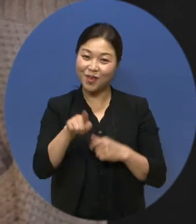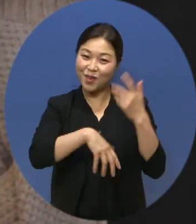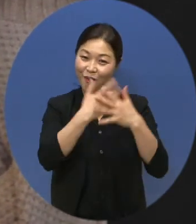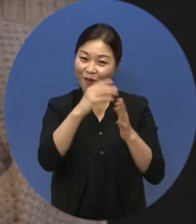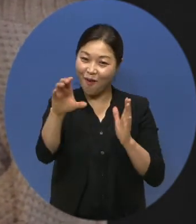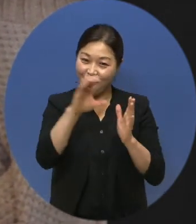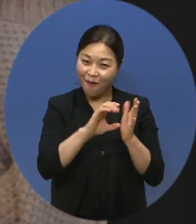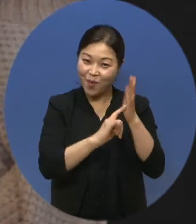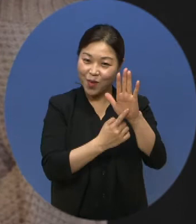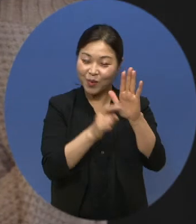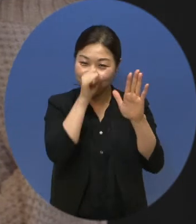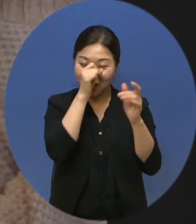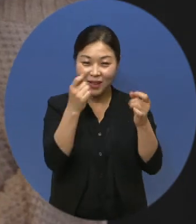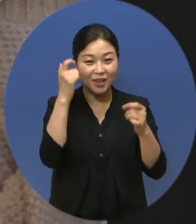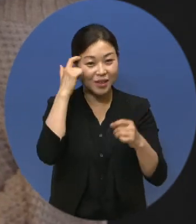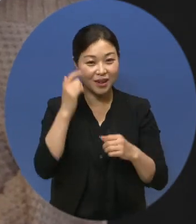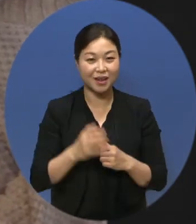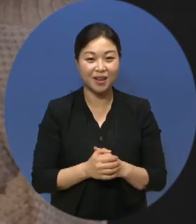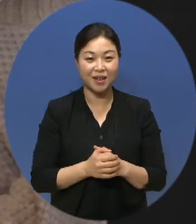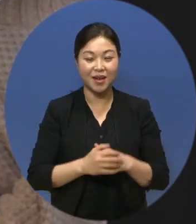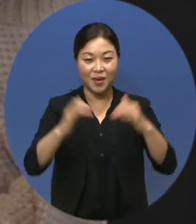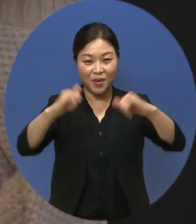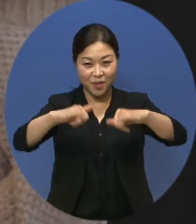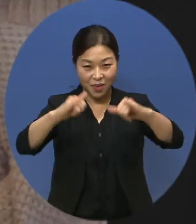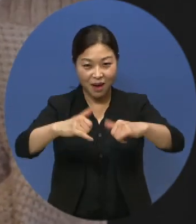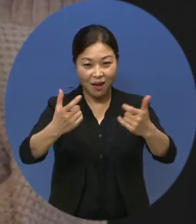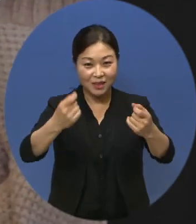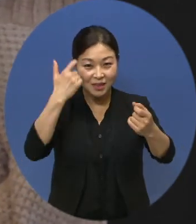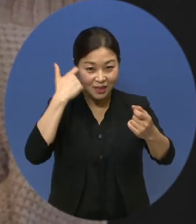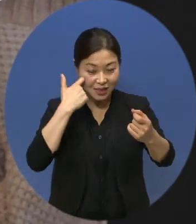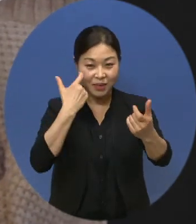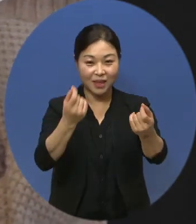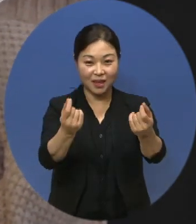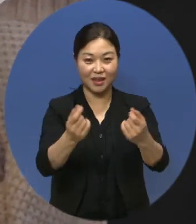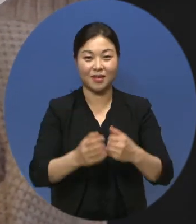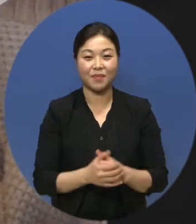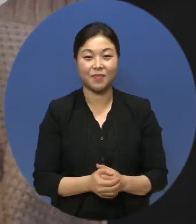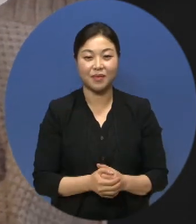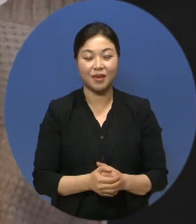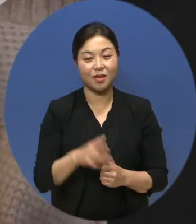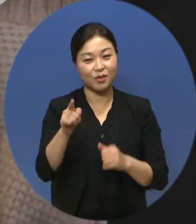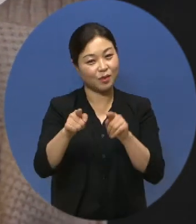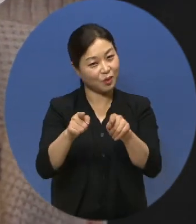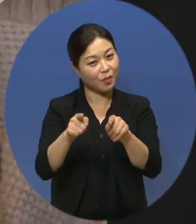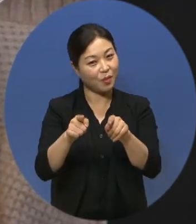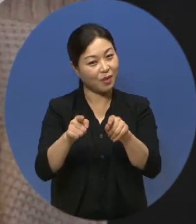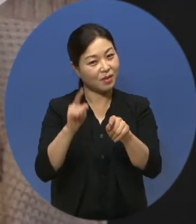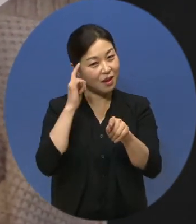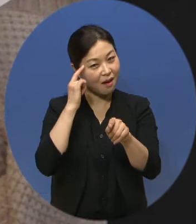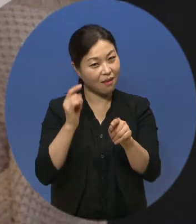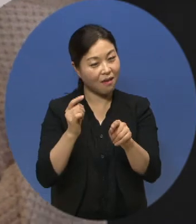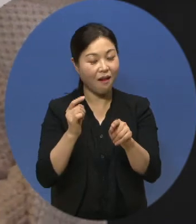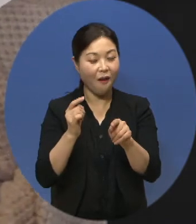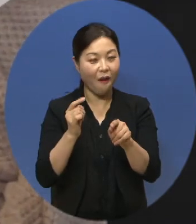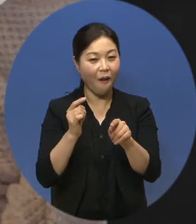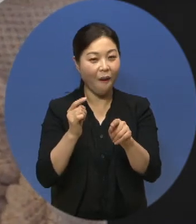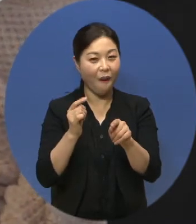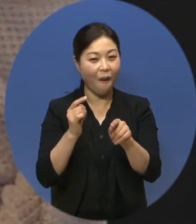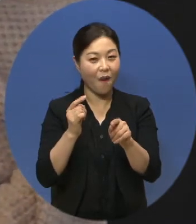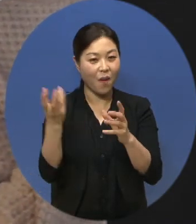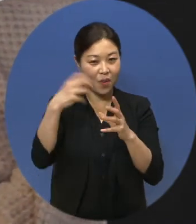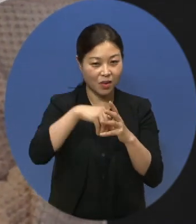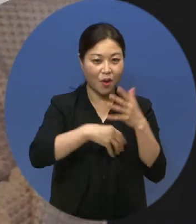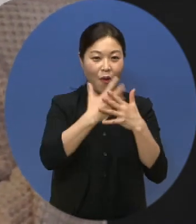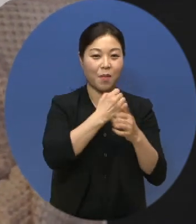넣어보면 어떨까 이 생각이 들었어요. 마치 상견례를 하는 것 같아가지고 그걸 좀 더 확대해서 이제 영화에 한번 넣어보자